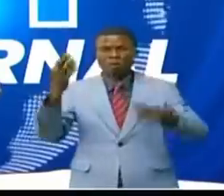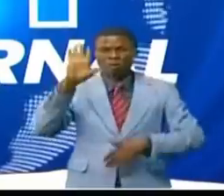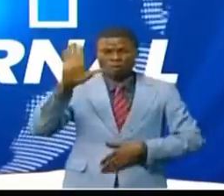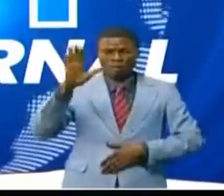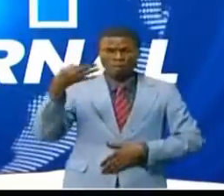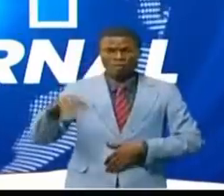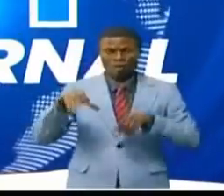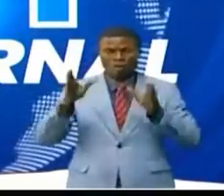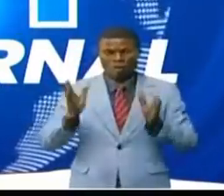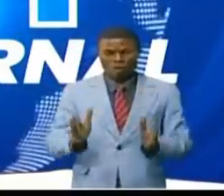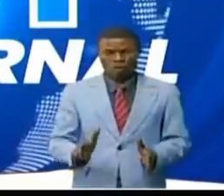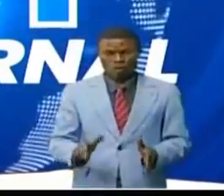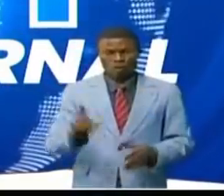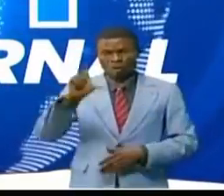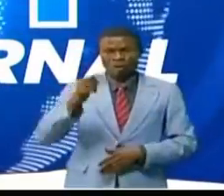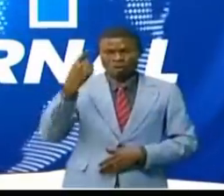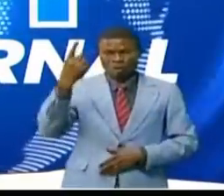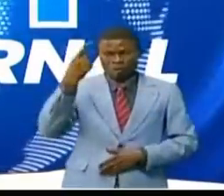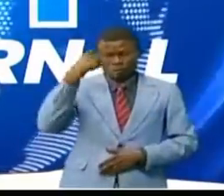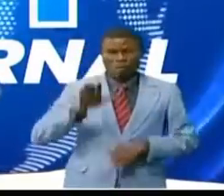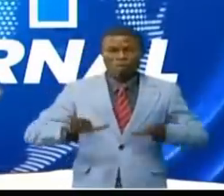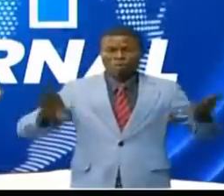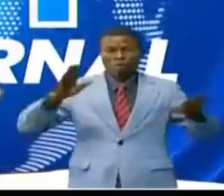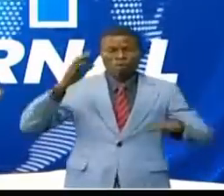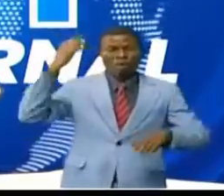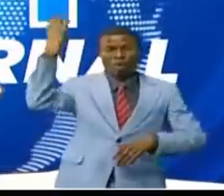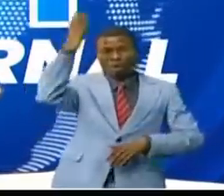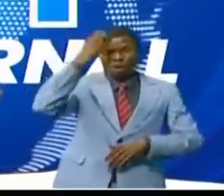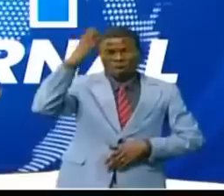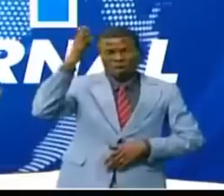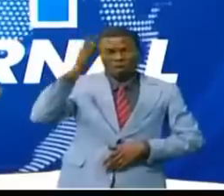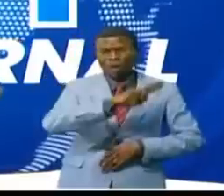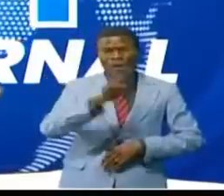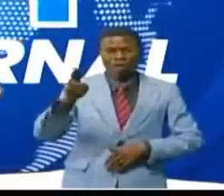2075 francs congolais le litre. Pour les vols internationaux,